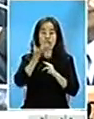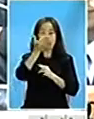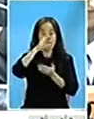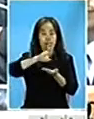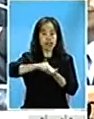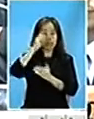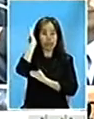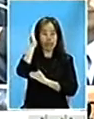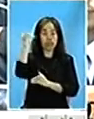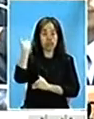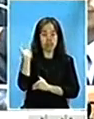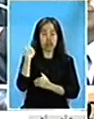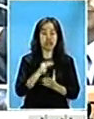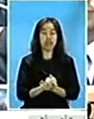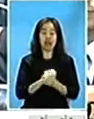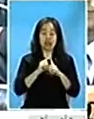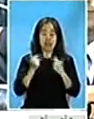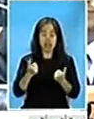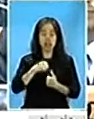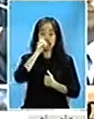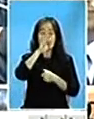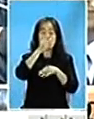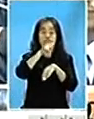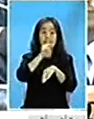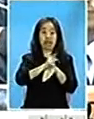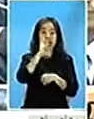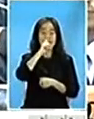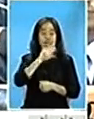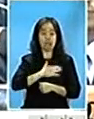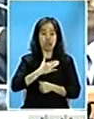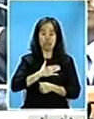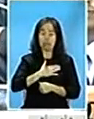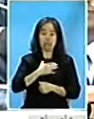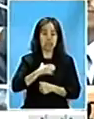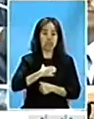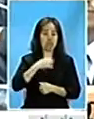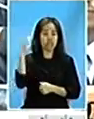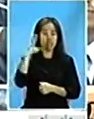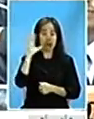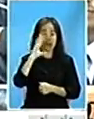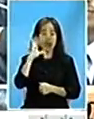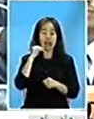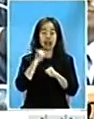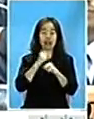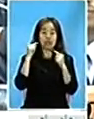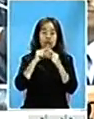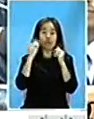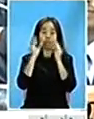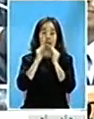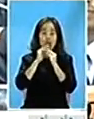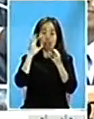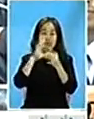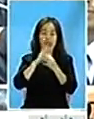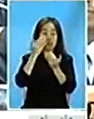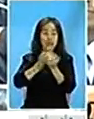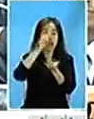งที่กระผมขออนุญาตกราบเรียนกับท่านประธานตรงนี้ได้ก็คือว่าพวกกระผมไม่มีความประสงค์ที่จะทำให้การอภิปรายงบประมาณรายจ่